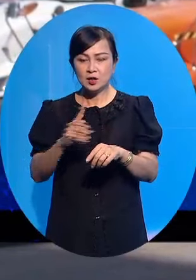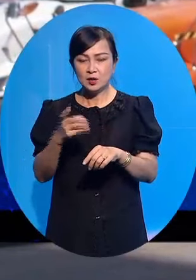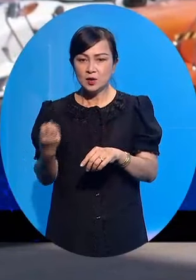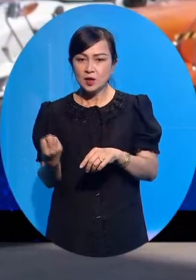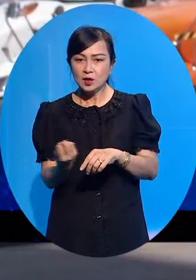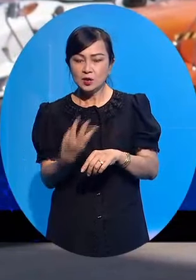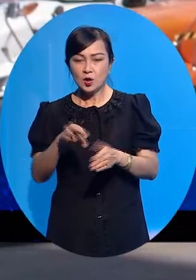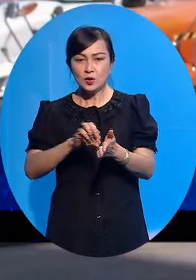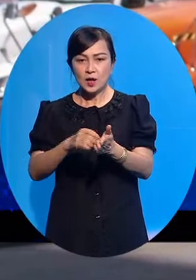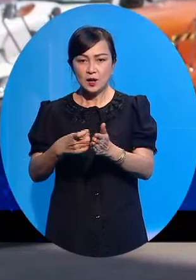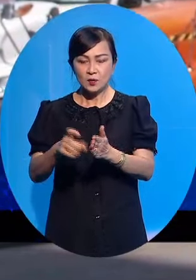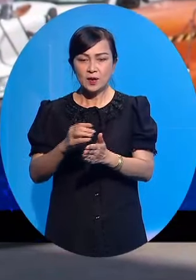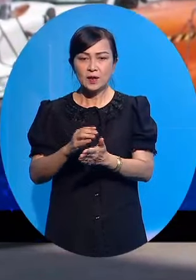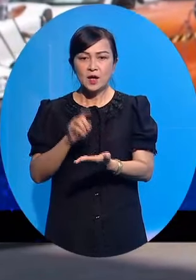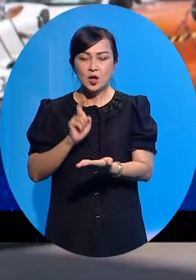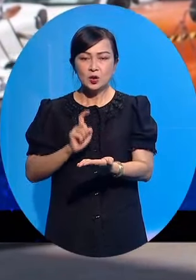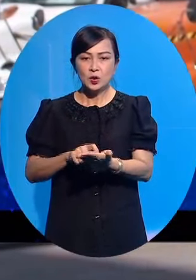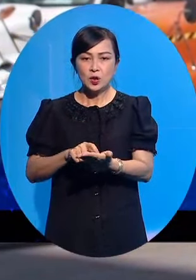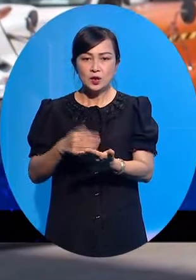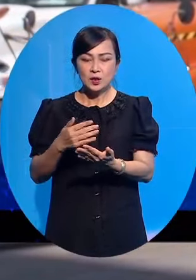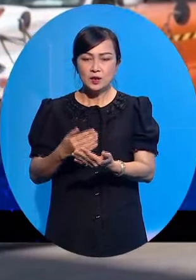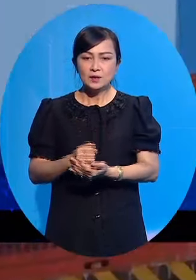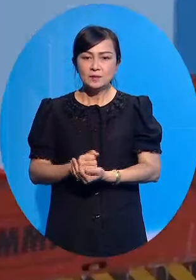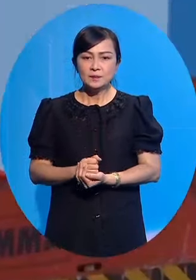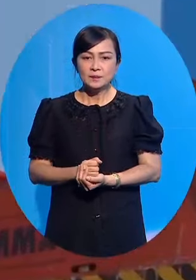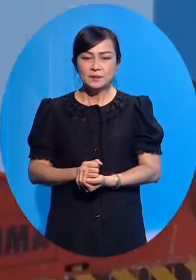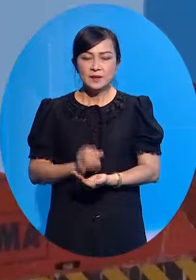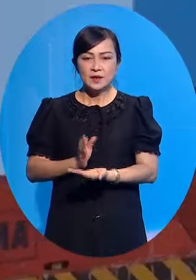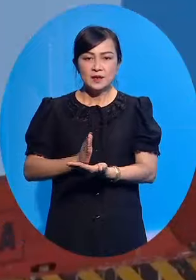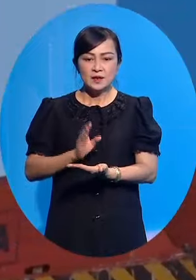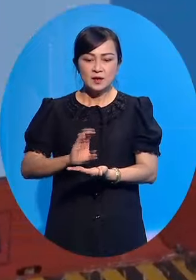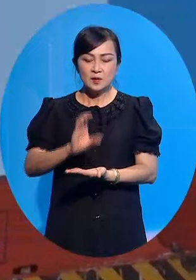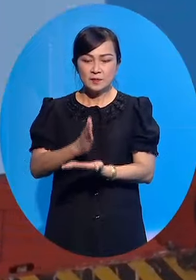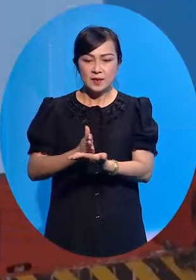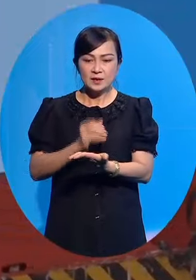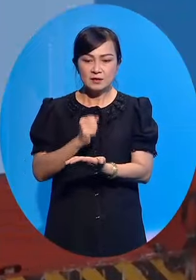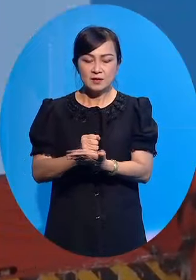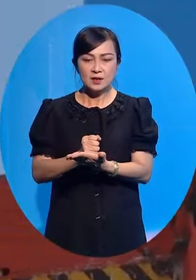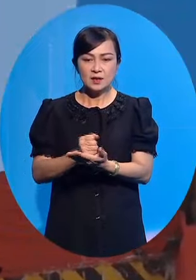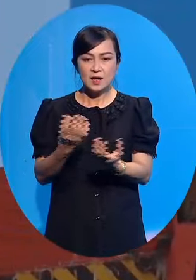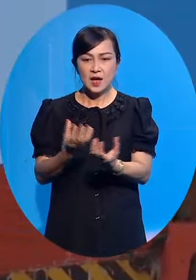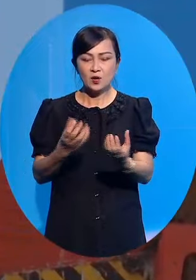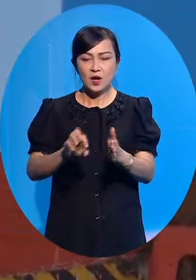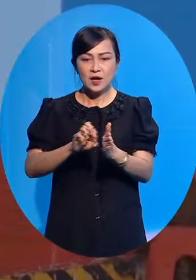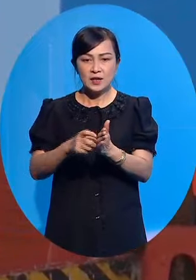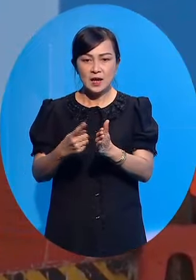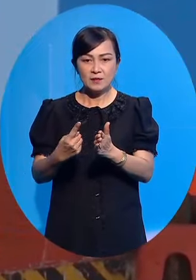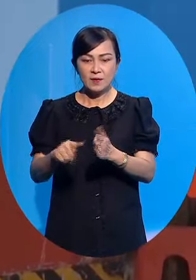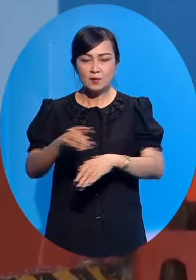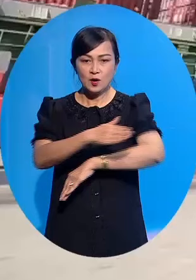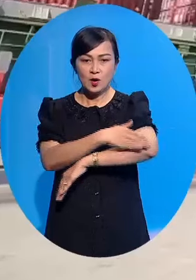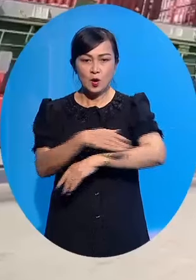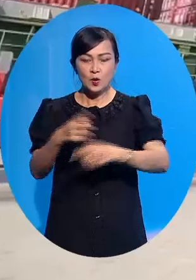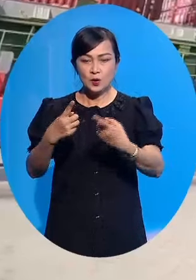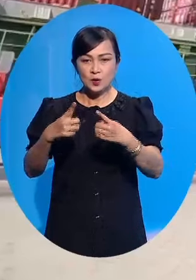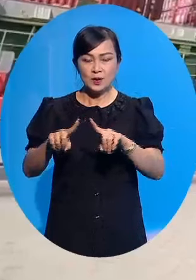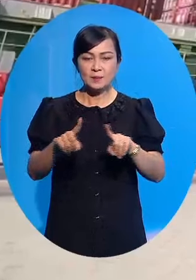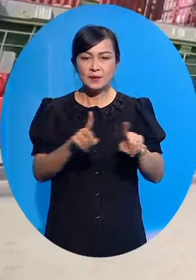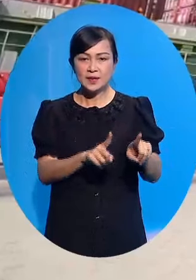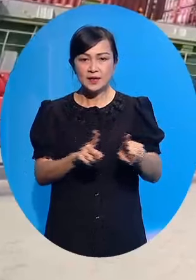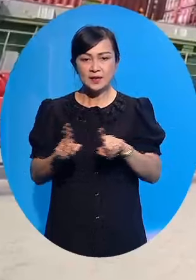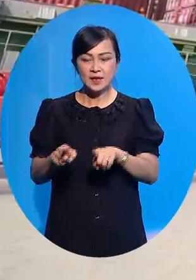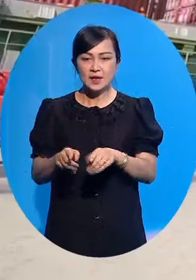hóa trong giải quyết thủ tục hoàn thuế, thông quan xuất nhập khẩu, cấp giấy chứng nhận xuất xứ hàng hóa. Đặc biệt, giải pháp để hỗ trợ doanh nghiệp và nền kinh tế